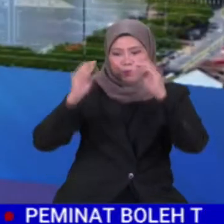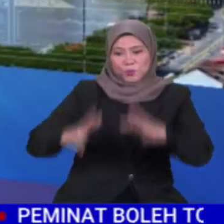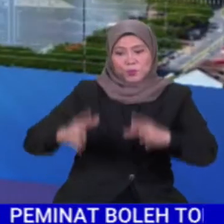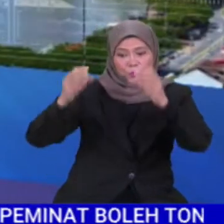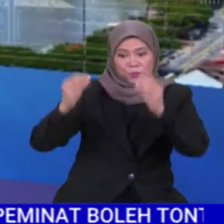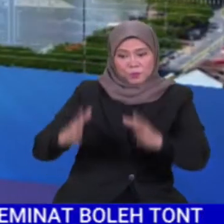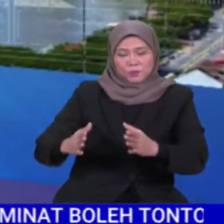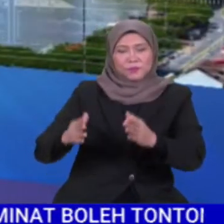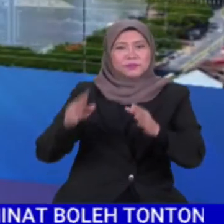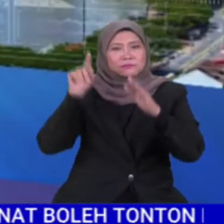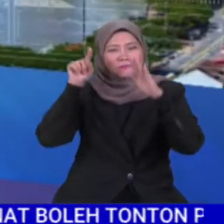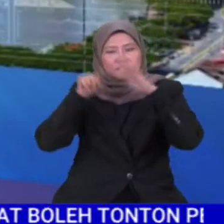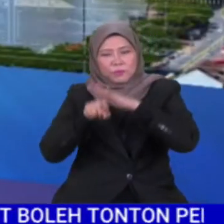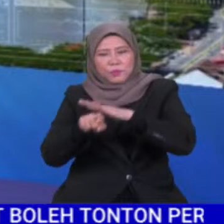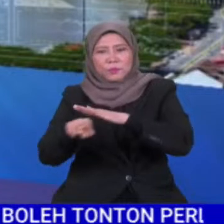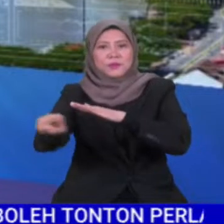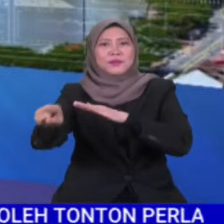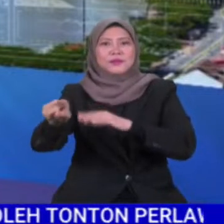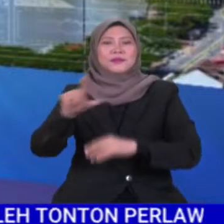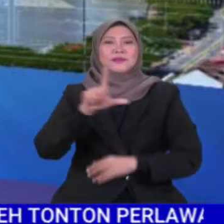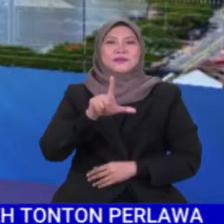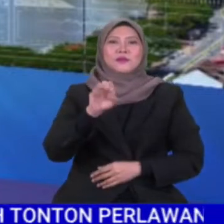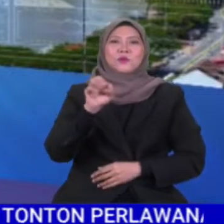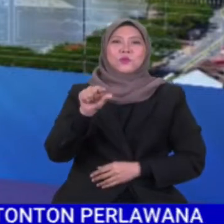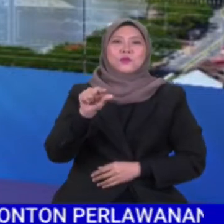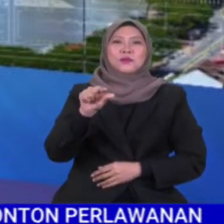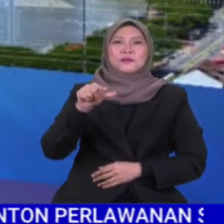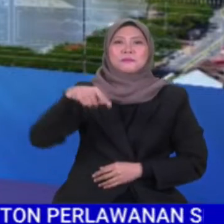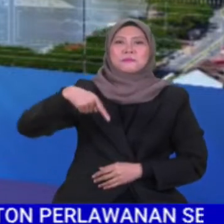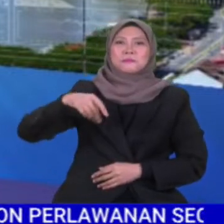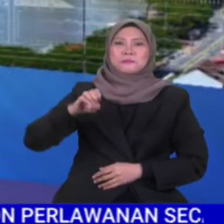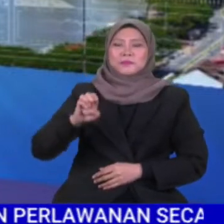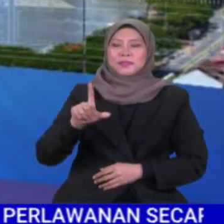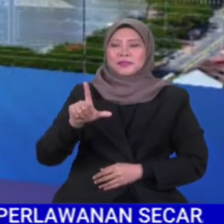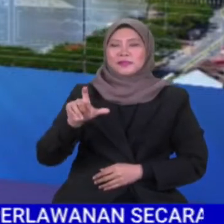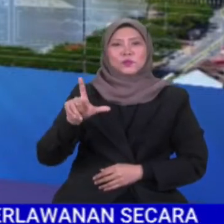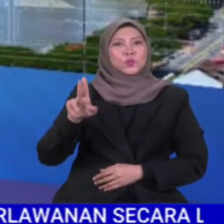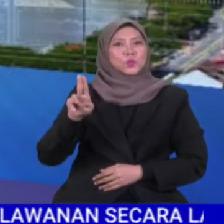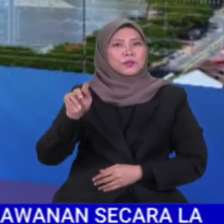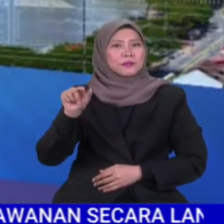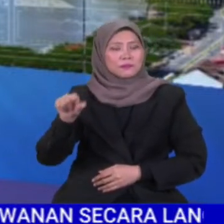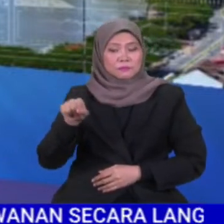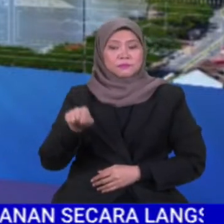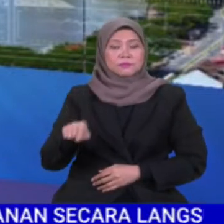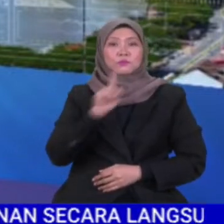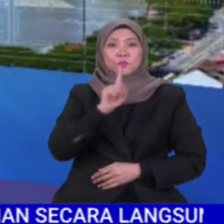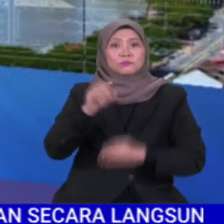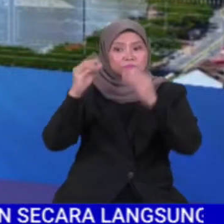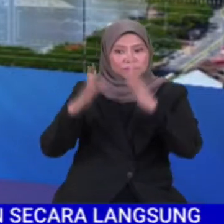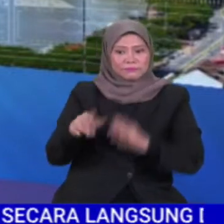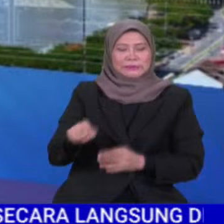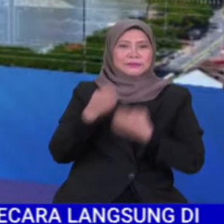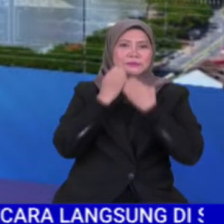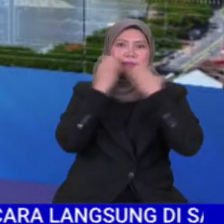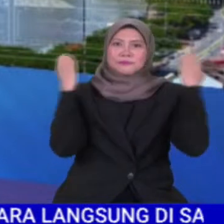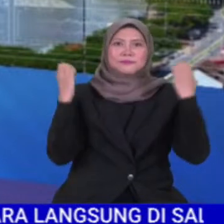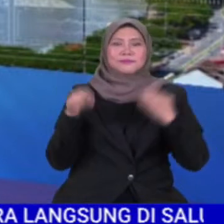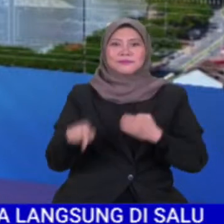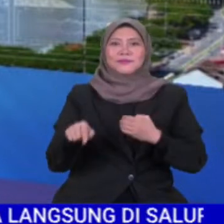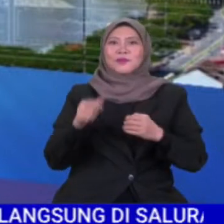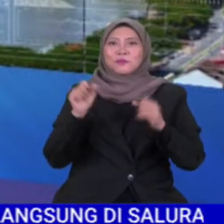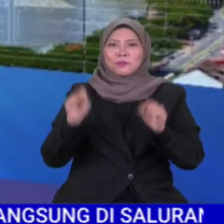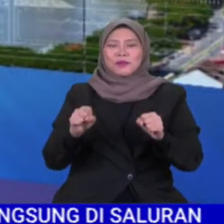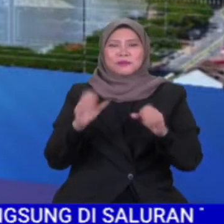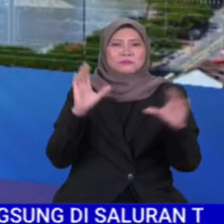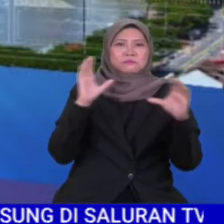guru-guru di kawasan pedalaman seperti di Long Pelutan Baram disifatkan sebagai hero yang tidak didendang. Malah mereka